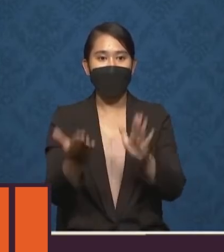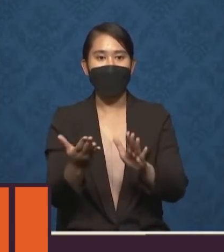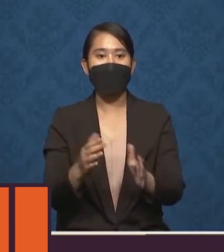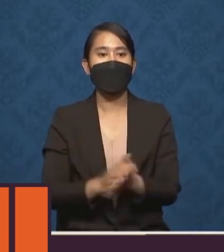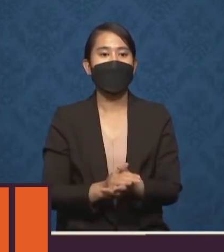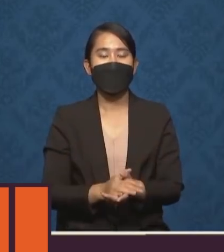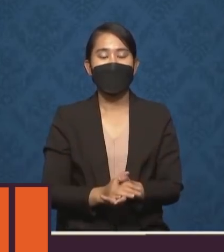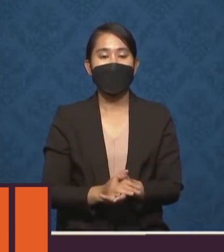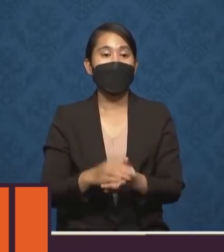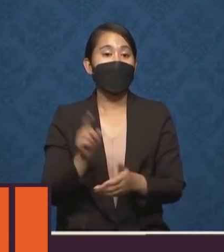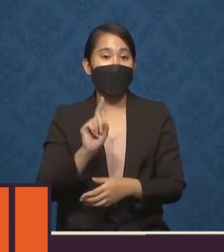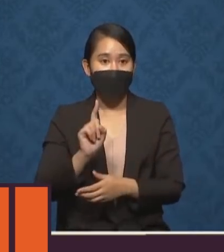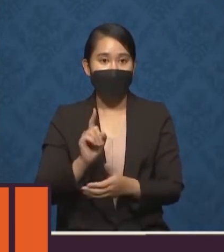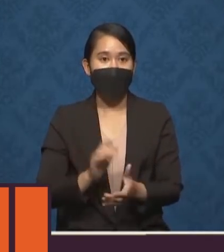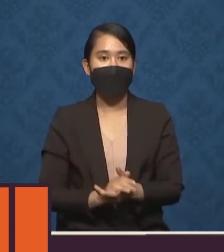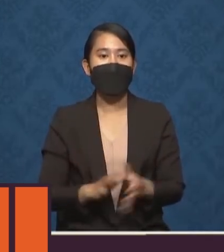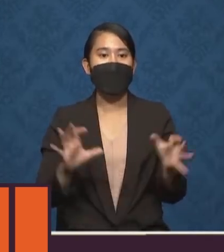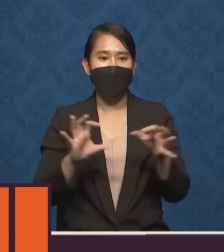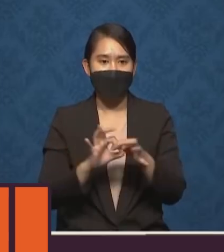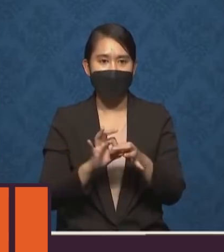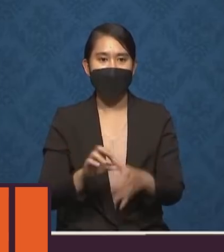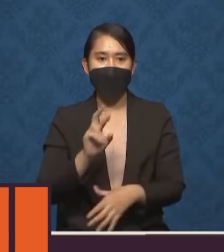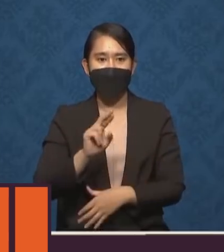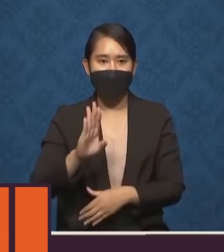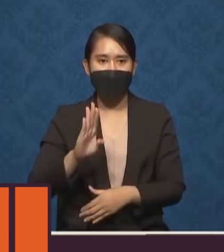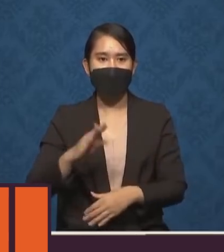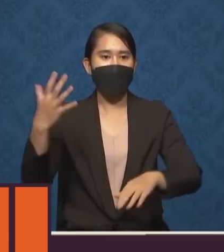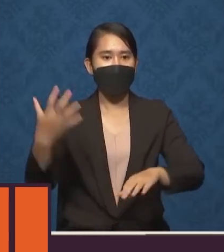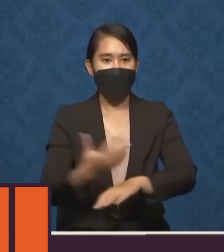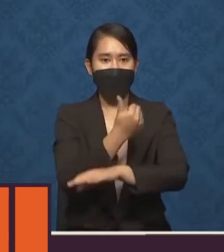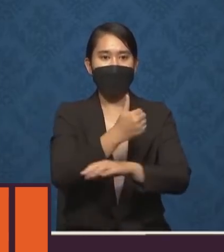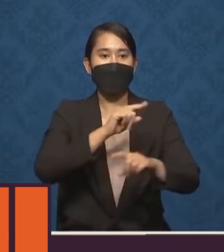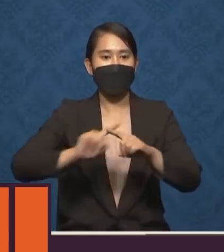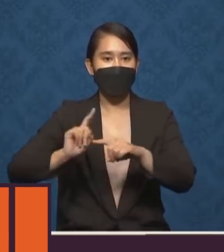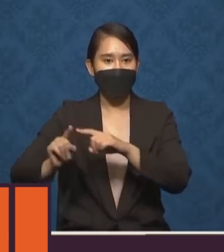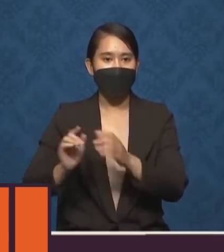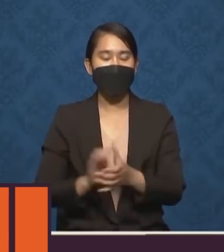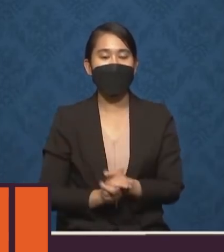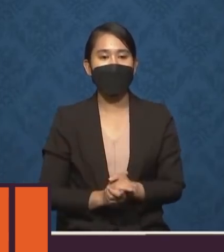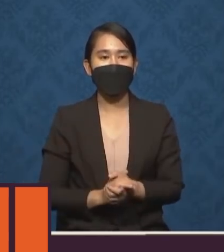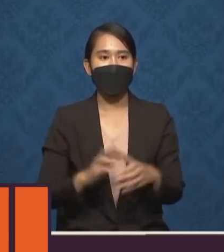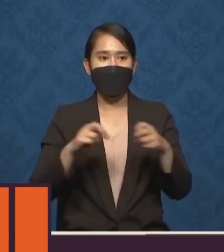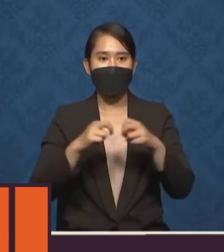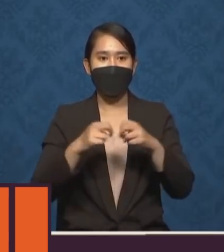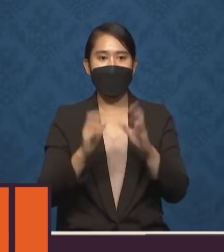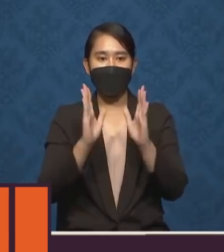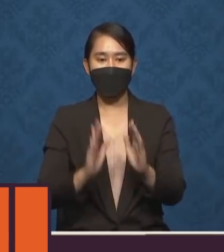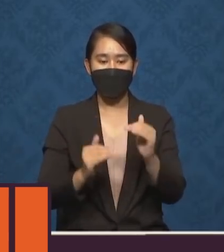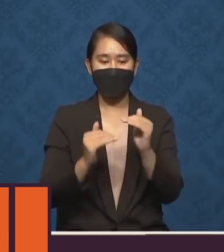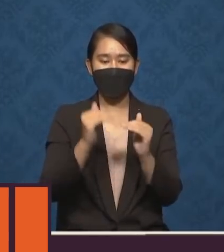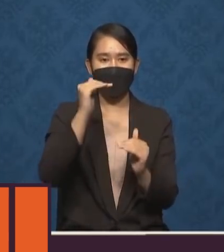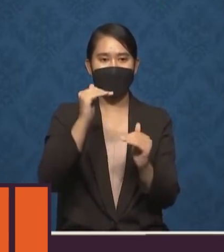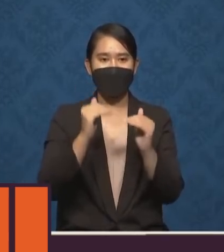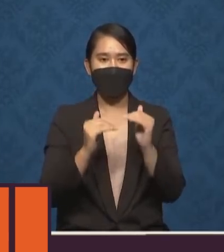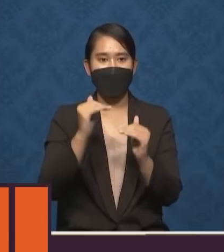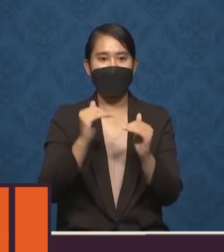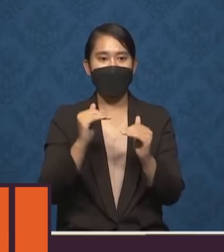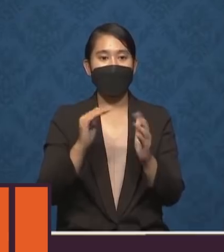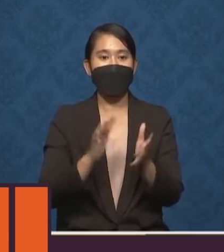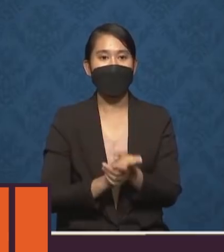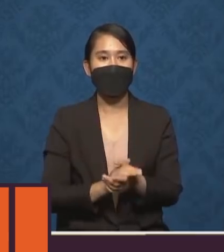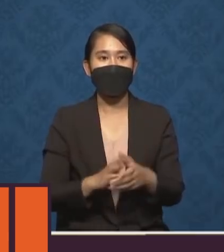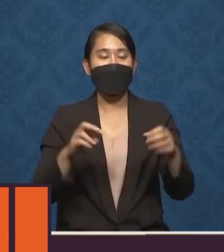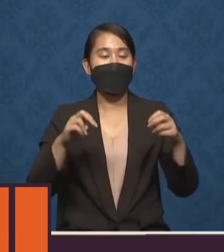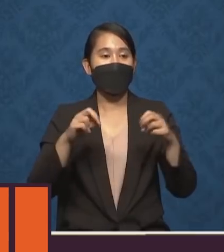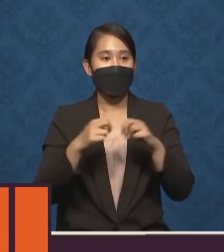วงจรอุบาทว์ผมอยากจะล้มล้างระบอบเผด็จการผมอยากจะล้มล้างความยอมล้ำที่มีในสังคมผมอยากจะล้มล้างรู้